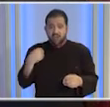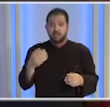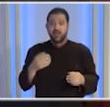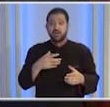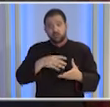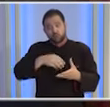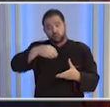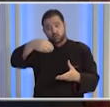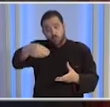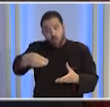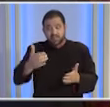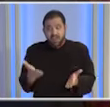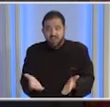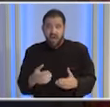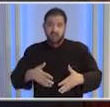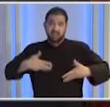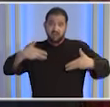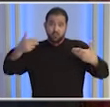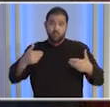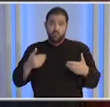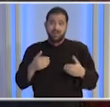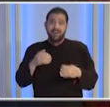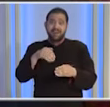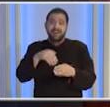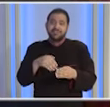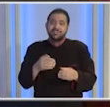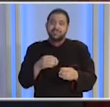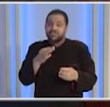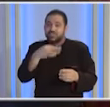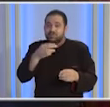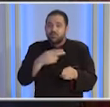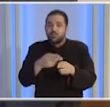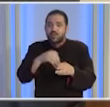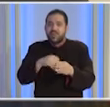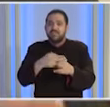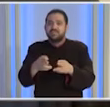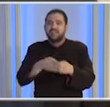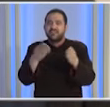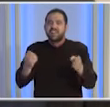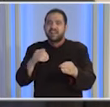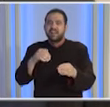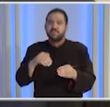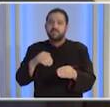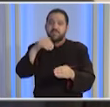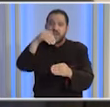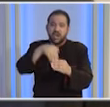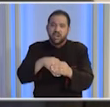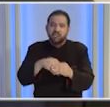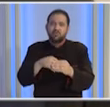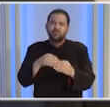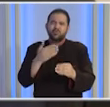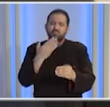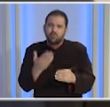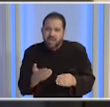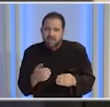scoți afară, să te bucuri, că zice, într-o durere voi naște prunci. După ce a luat Eva din